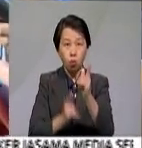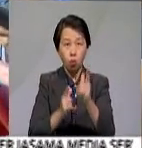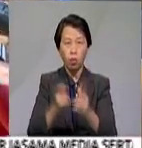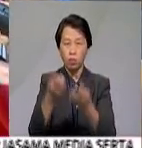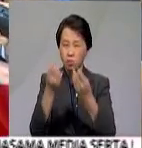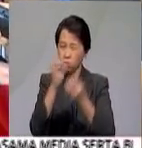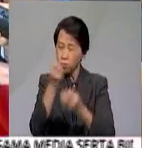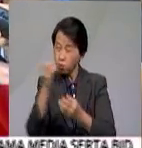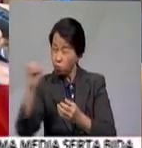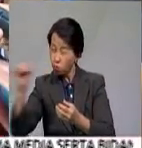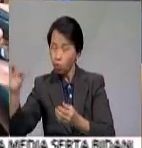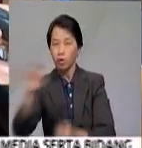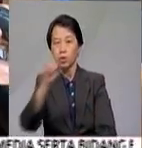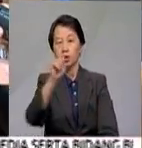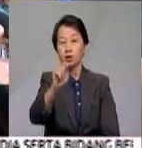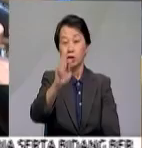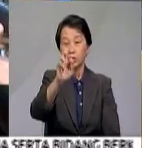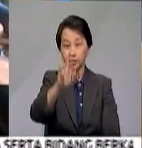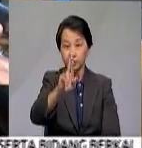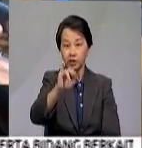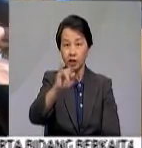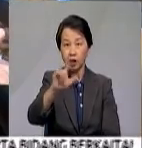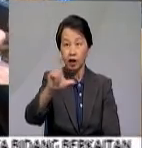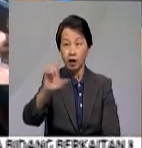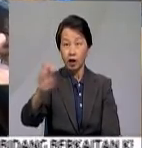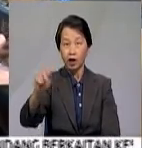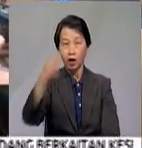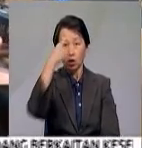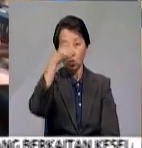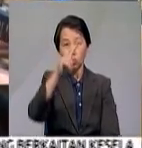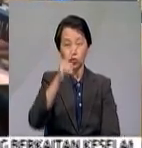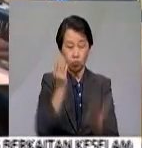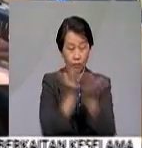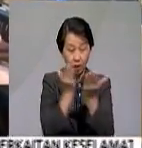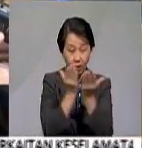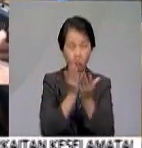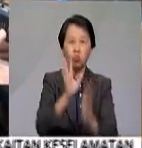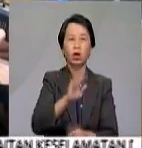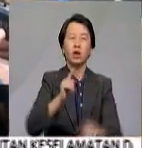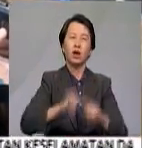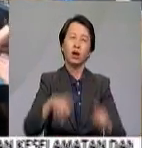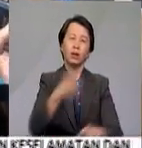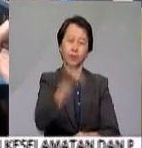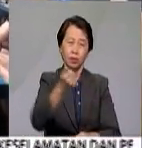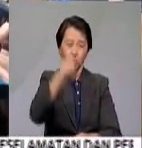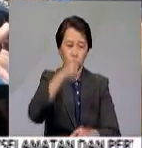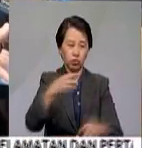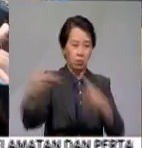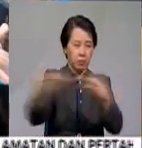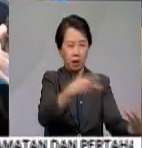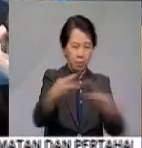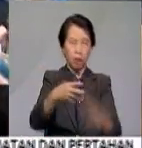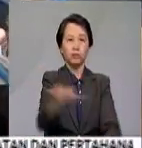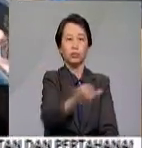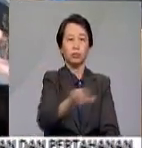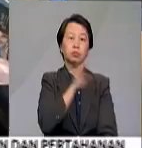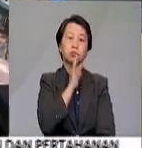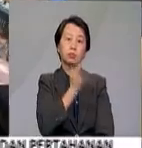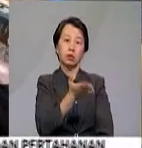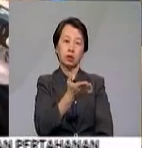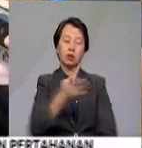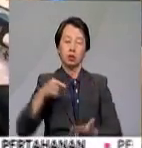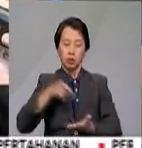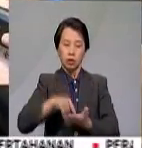dollars, bukan untuk education, tapi senjata itu digunakan untuk perang sesama sendiri. Inilah yang saya sebut